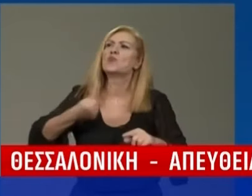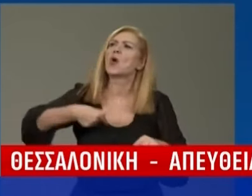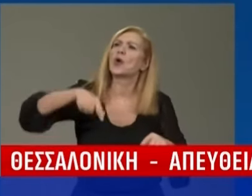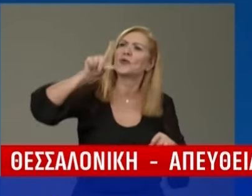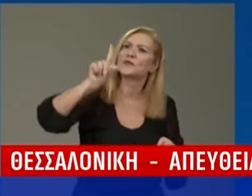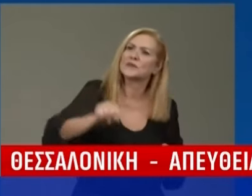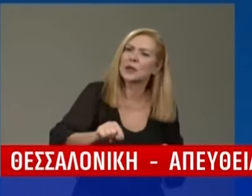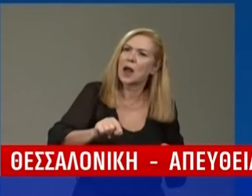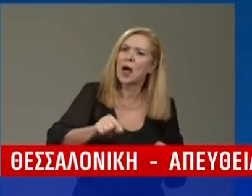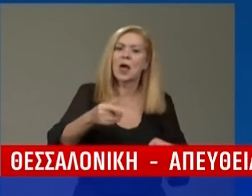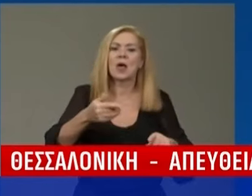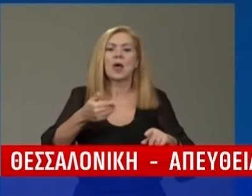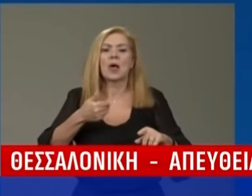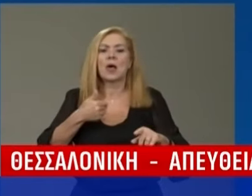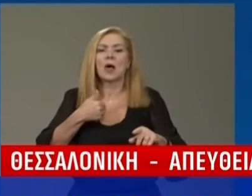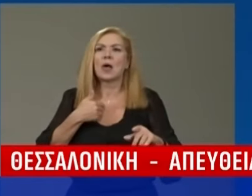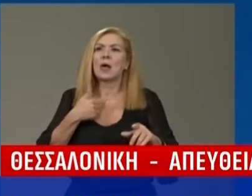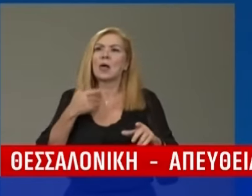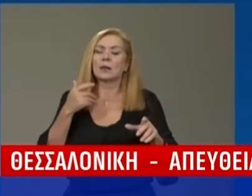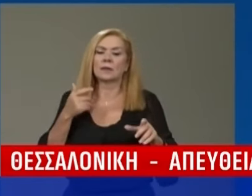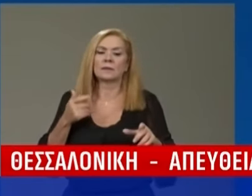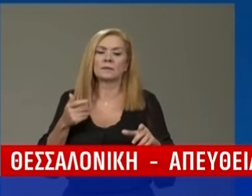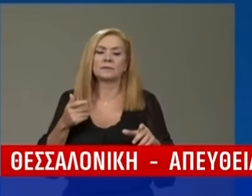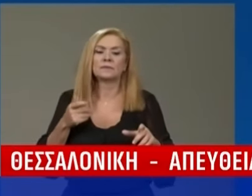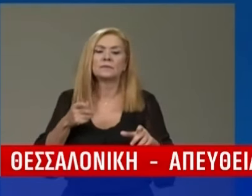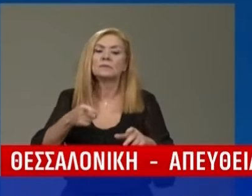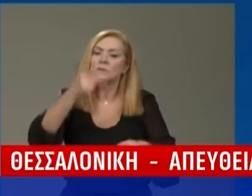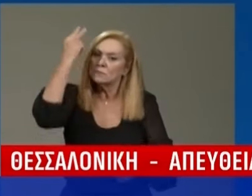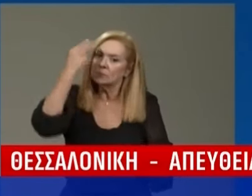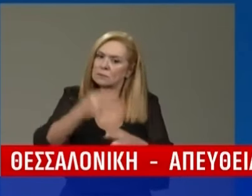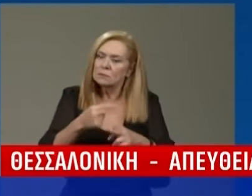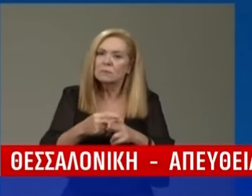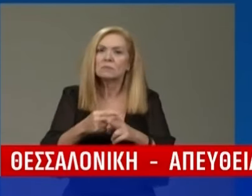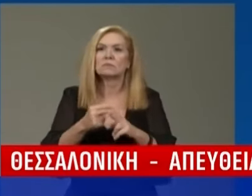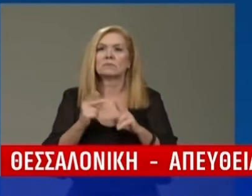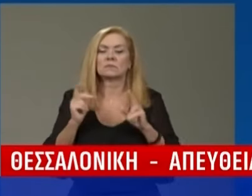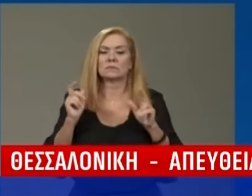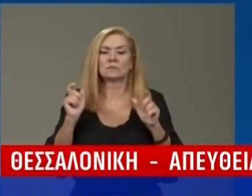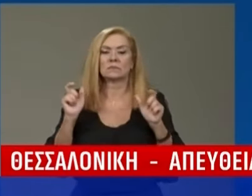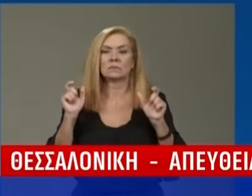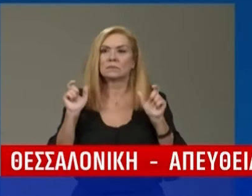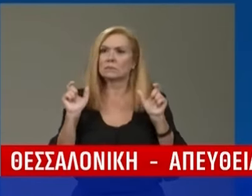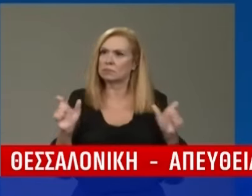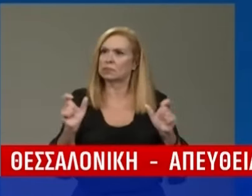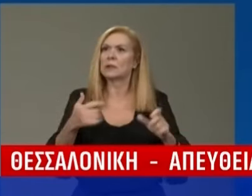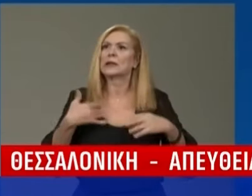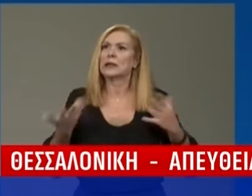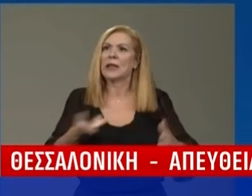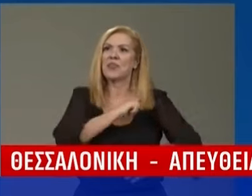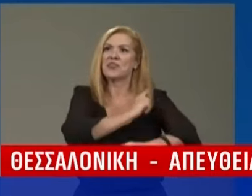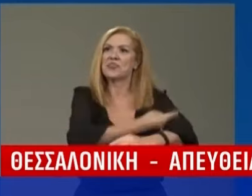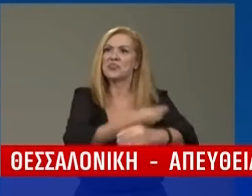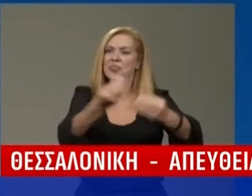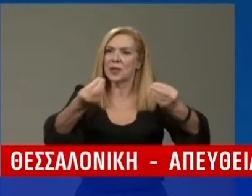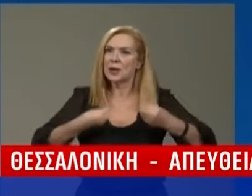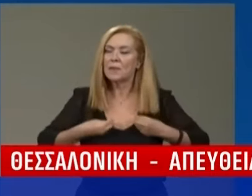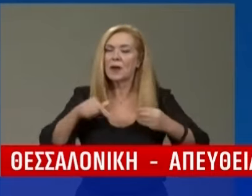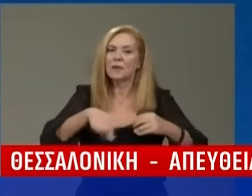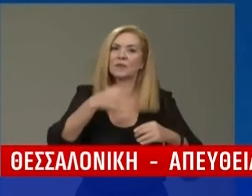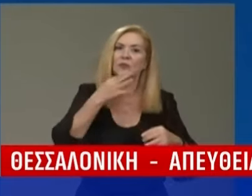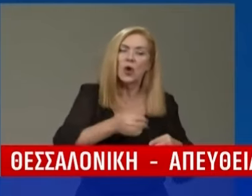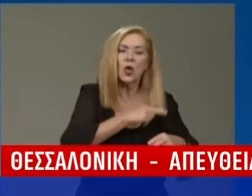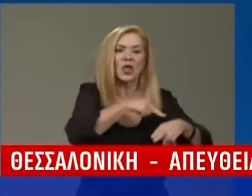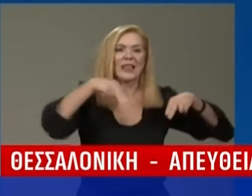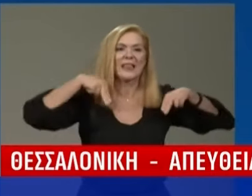έχουν πολύ μεγάλη, να δρούν ως σημαντικός πολλαπλασιαστής ισχύος, και γι' αυτό και μαζί με το Υπουργείο και τον